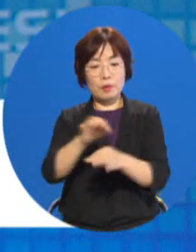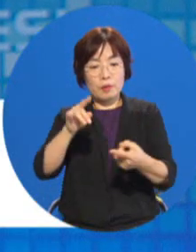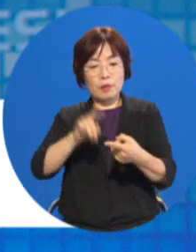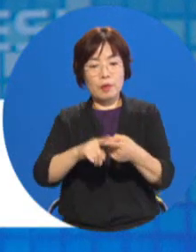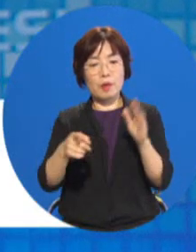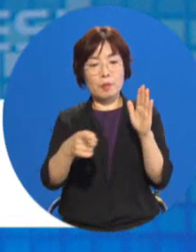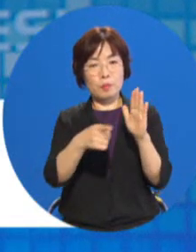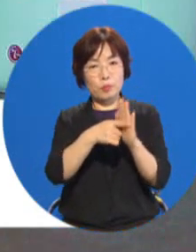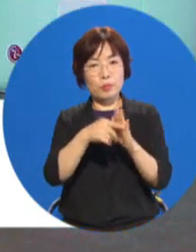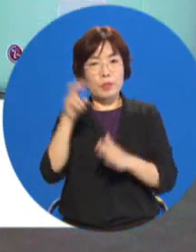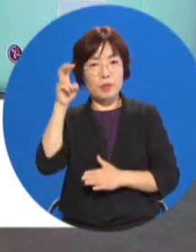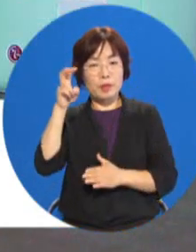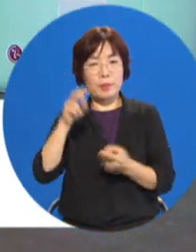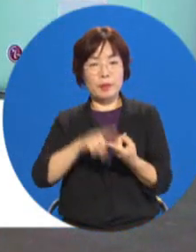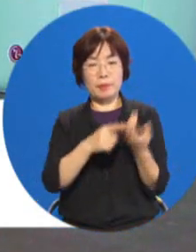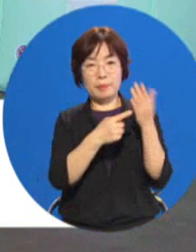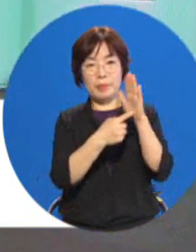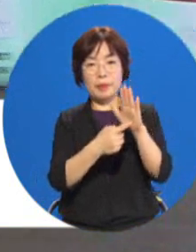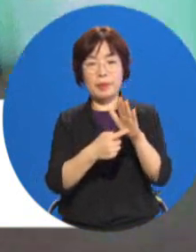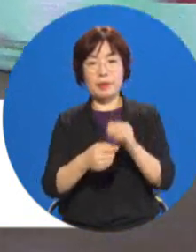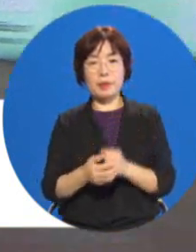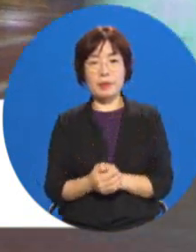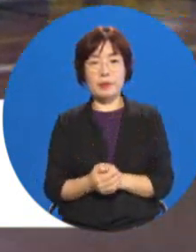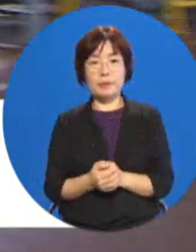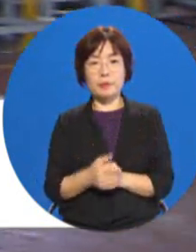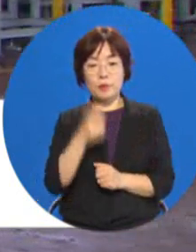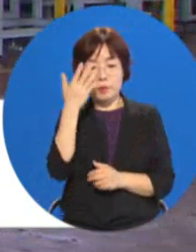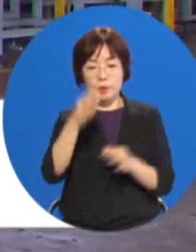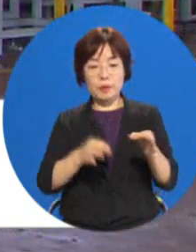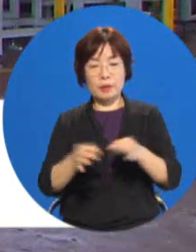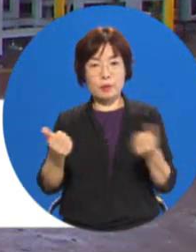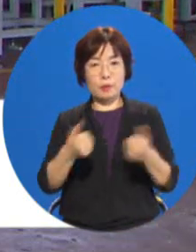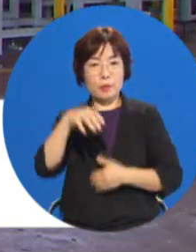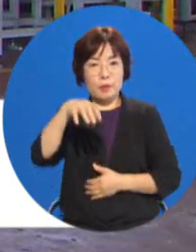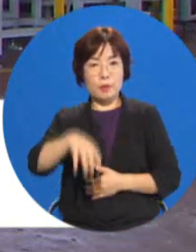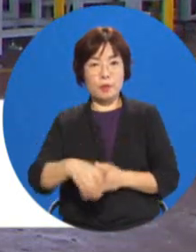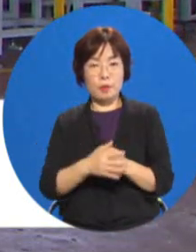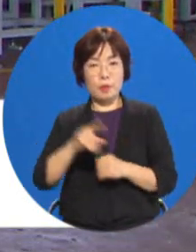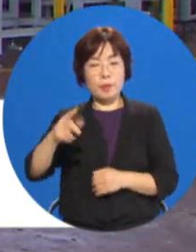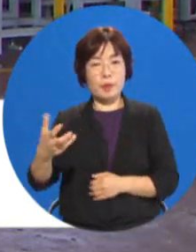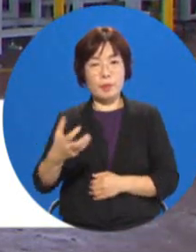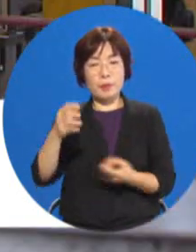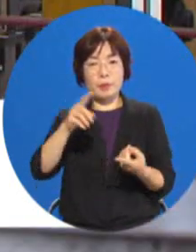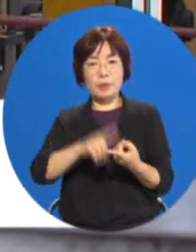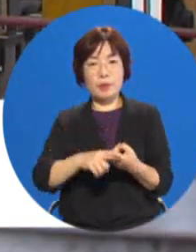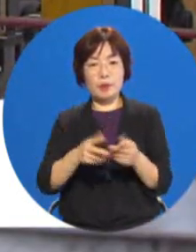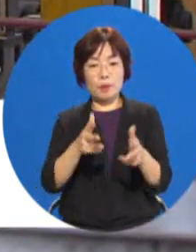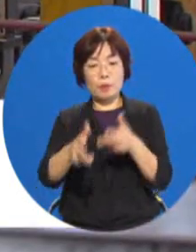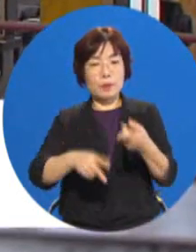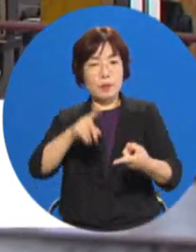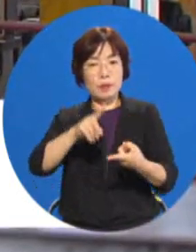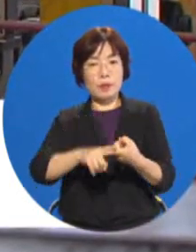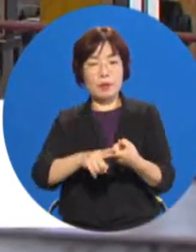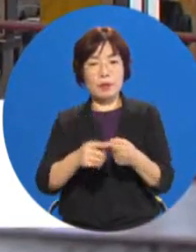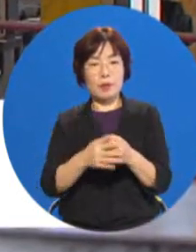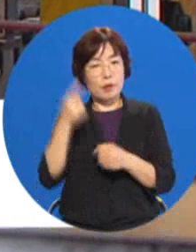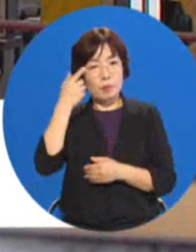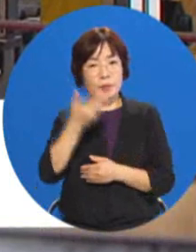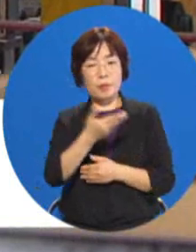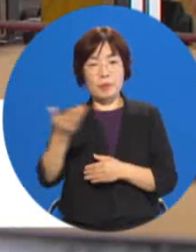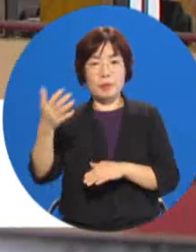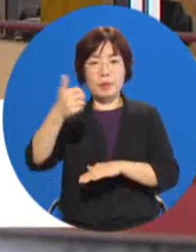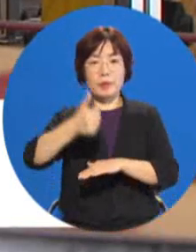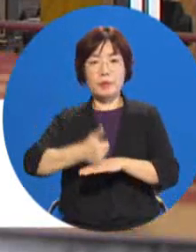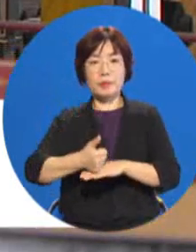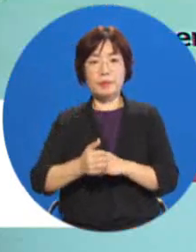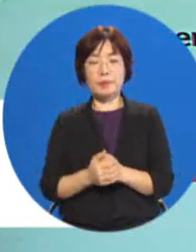부정적일 것이라는 전망이 나왔습니다. 여수 상공회의가 관내 180곳의 제조업체를 대상으로 설문조사를 벌인